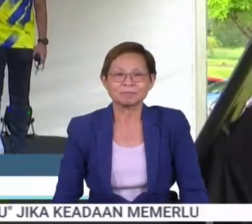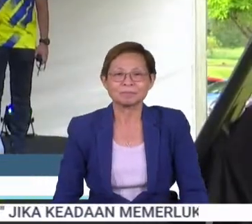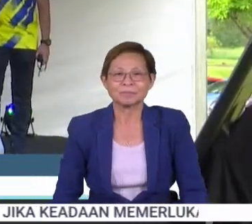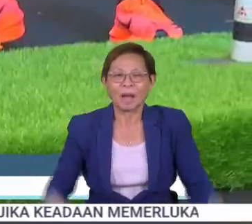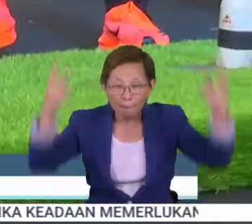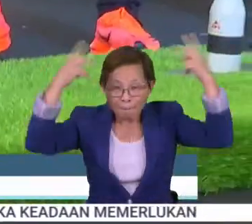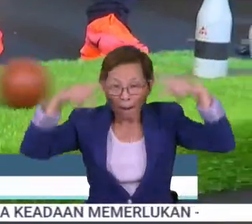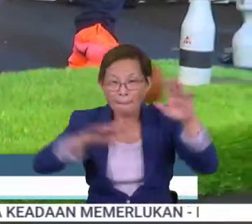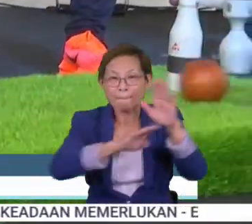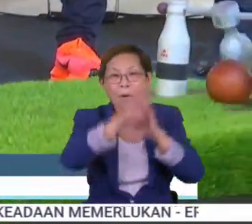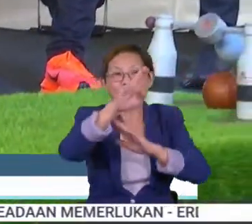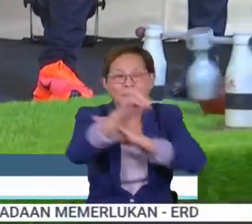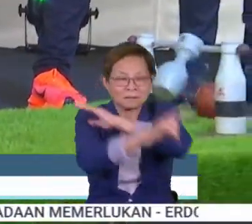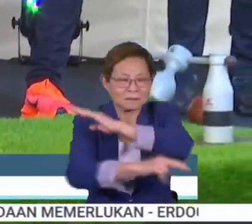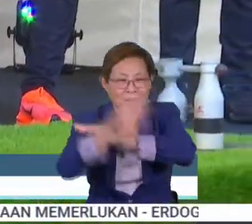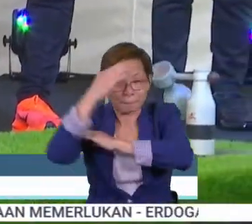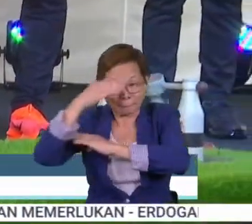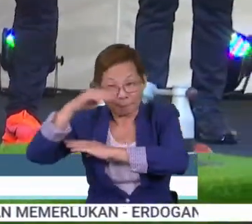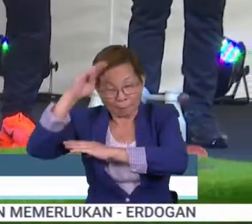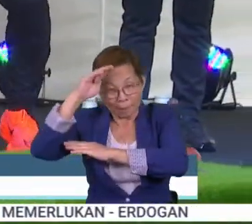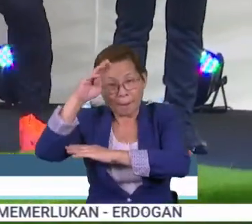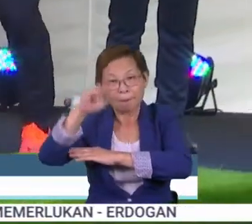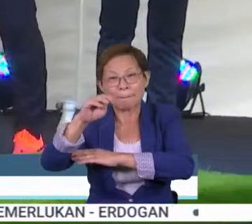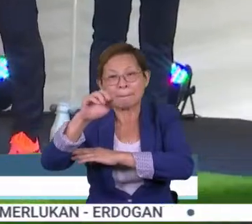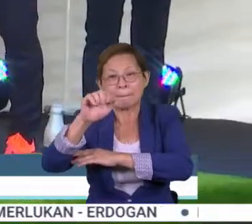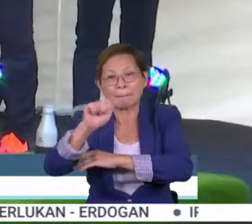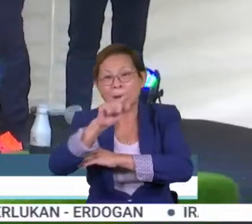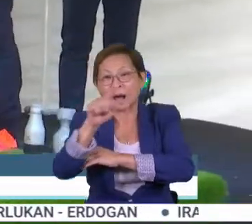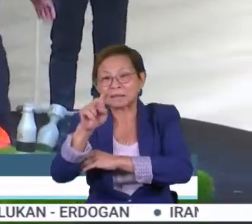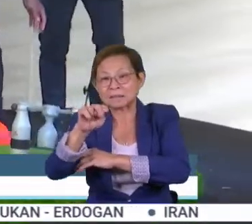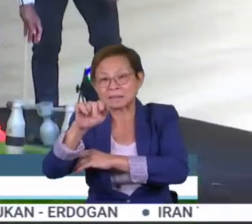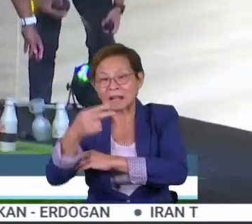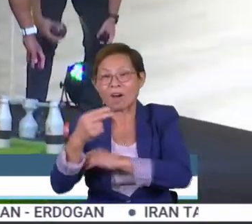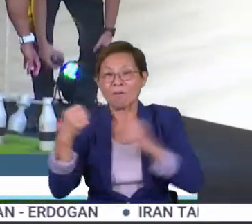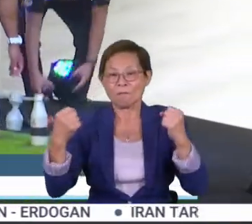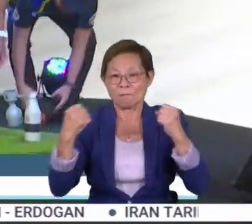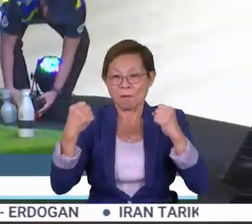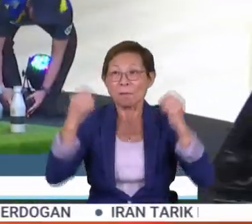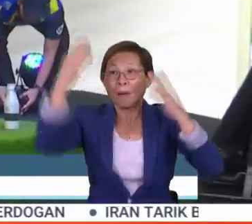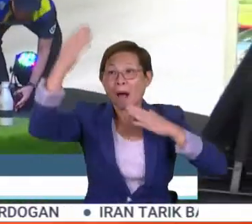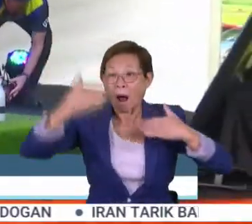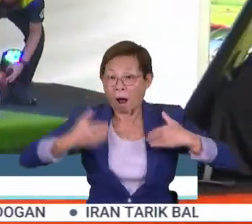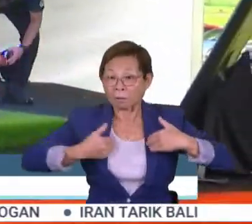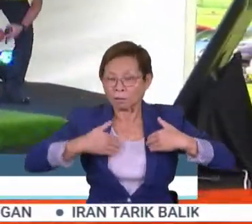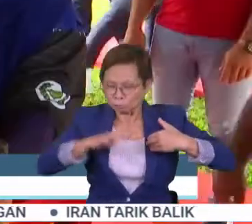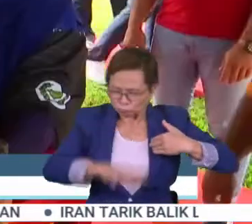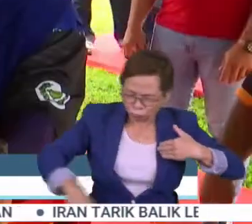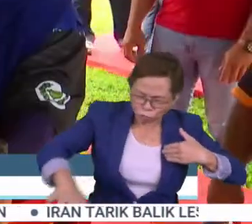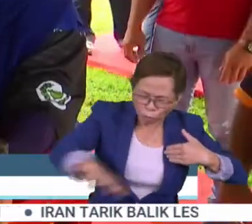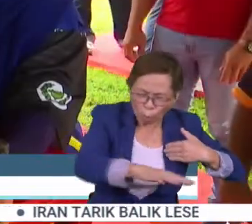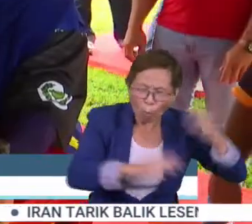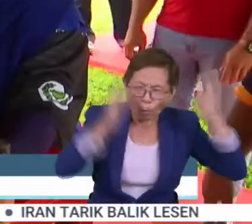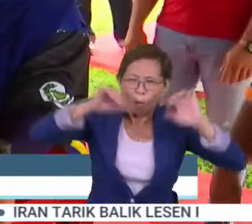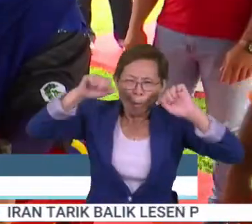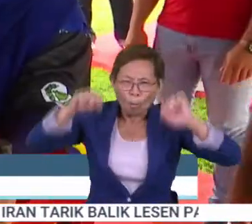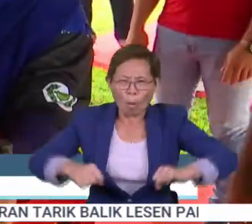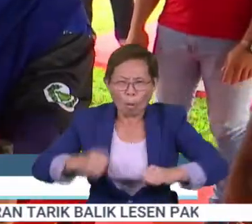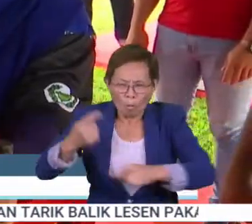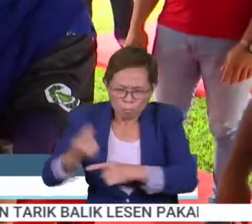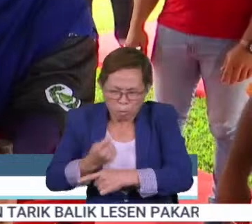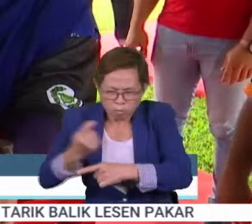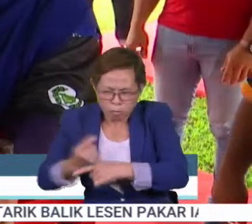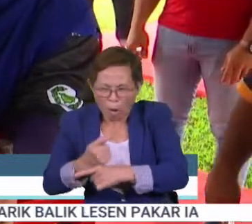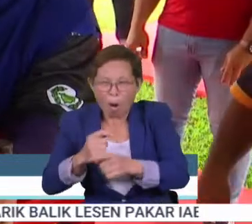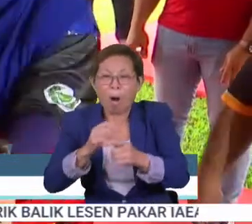Menurut Pengarah Pembangunan Negeri Perlis, Maznah Musa, Fit Malaysia yang diadakan seluruh negara juga mampu menggilap